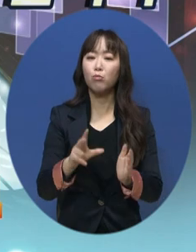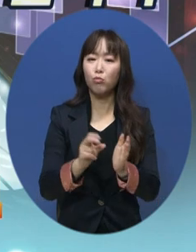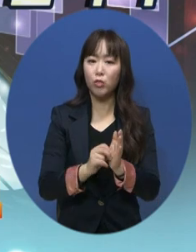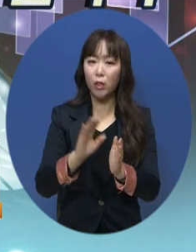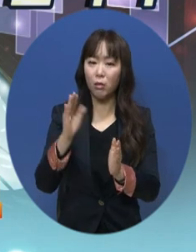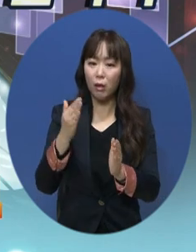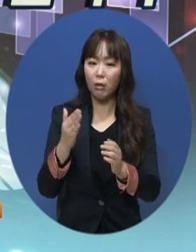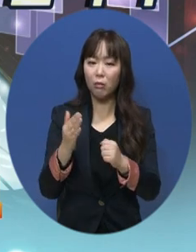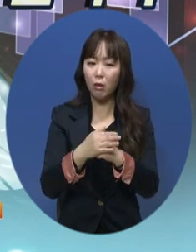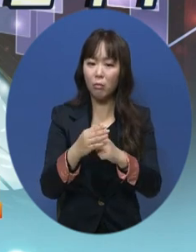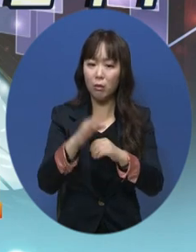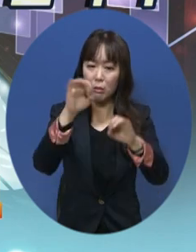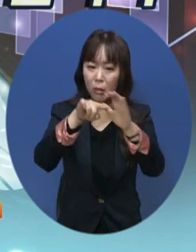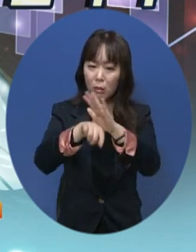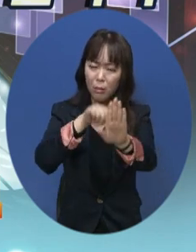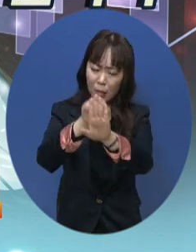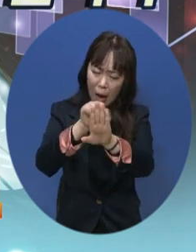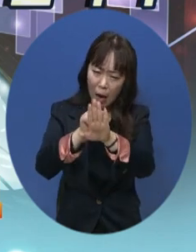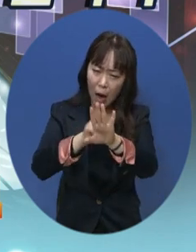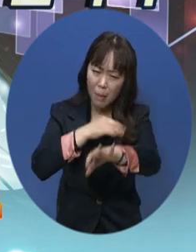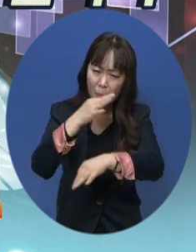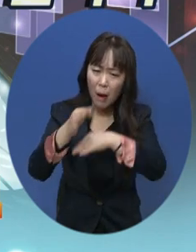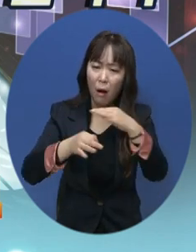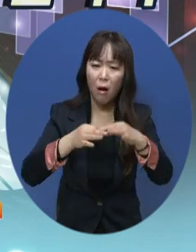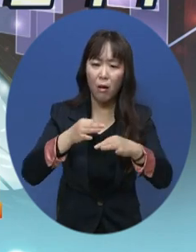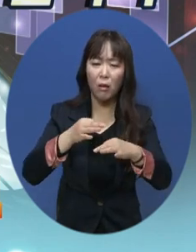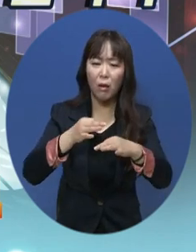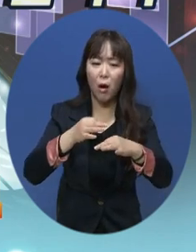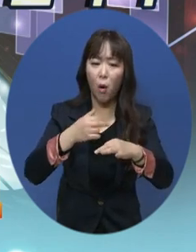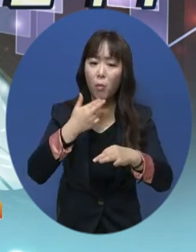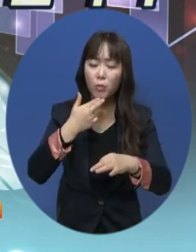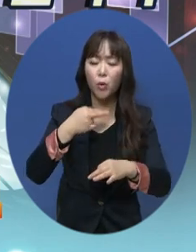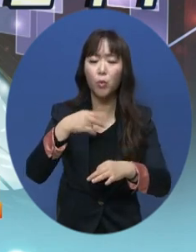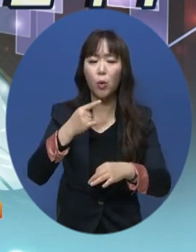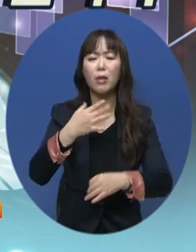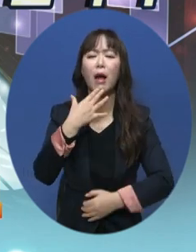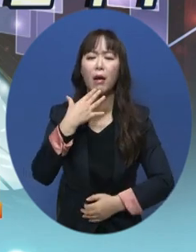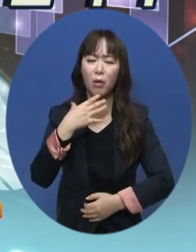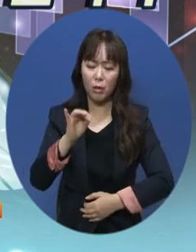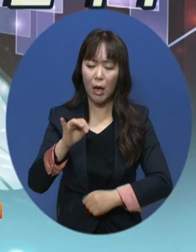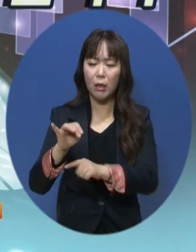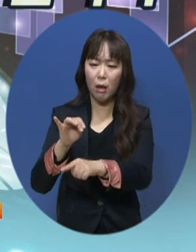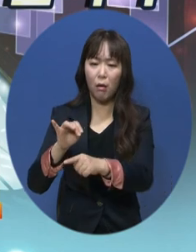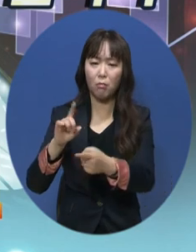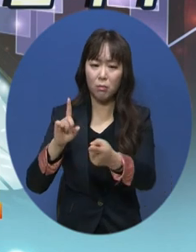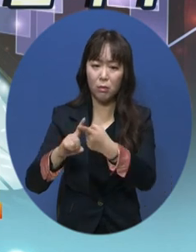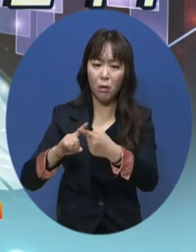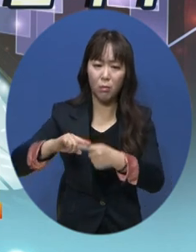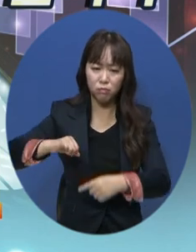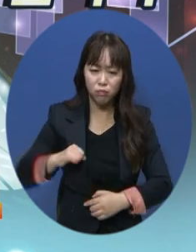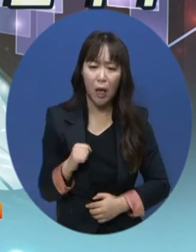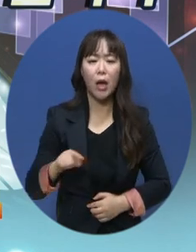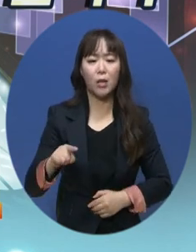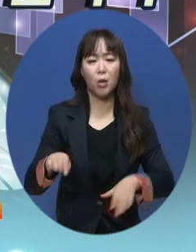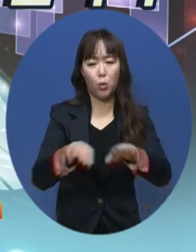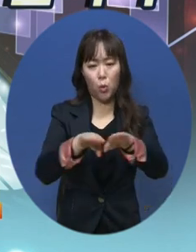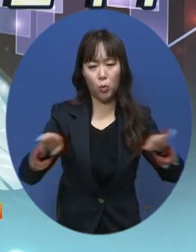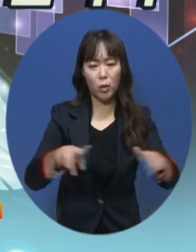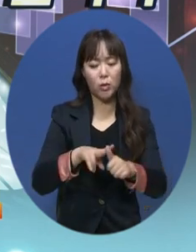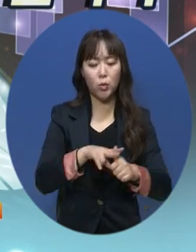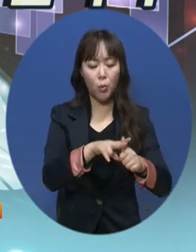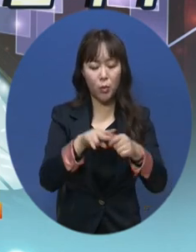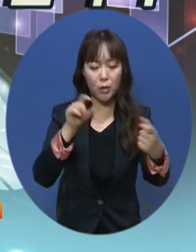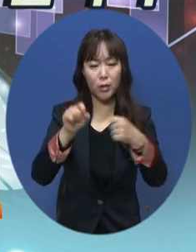된다고 찾아가 문을 두드리고 소리치지 않아도 당연히 지켜져야 하는 것이 동등한